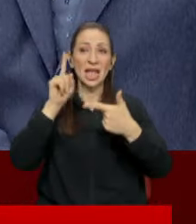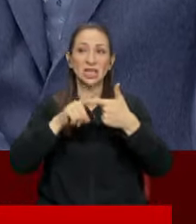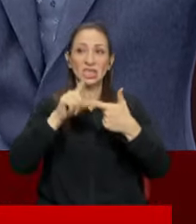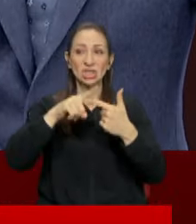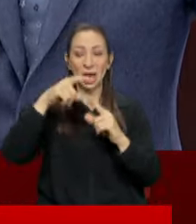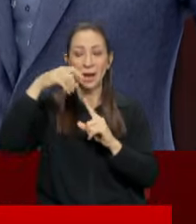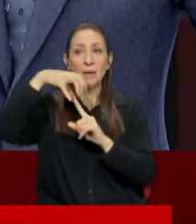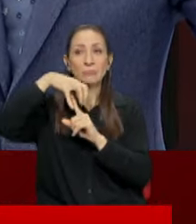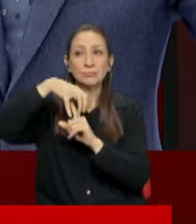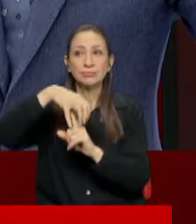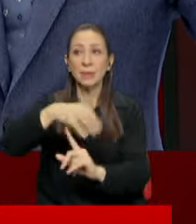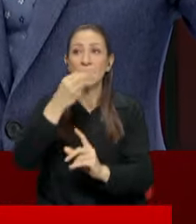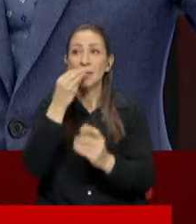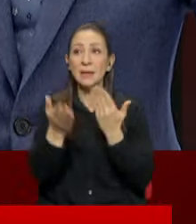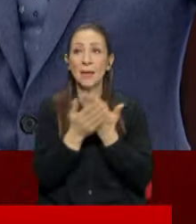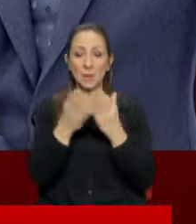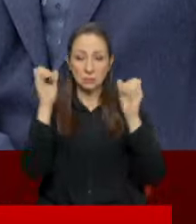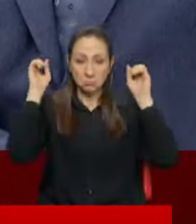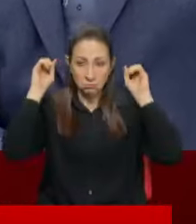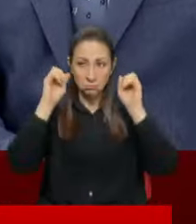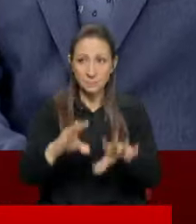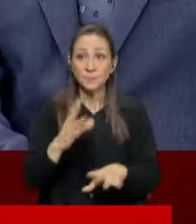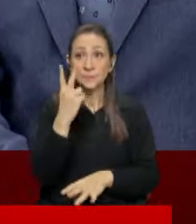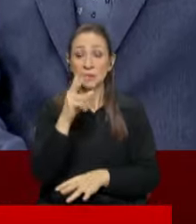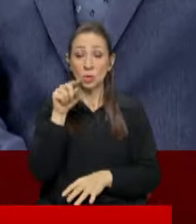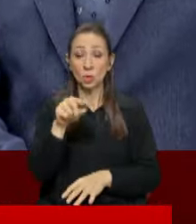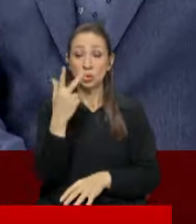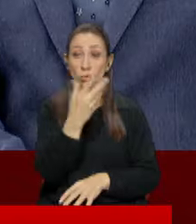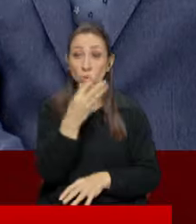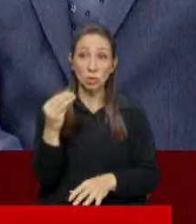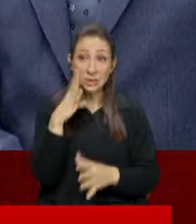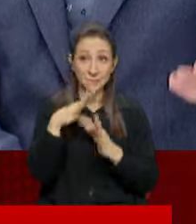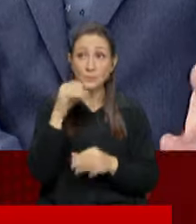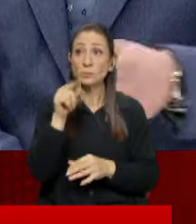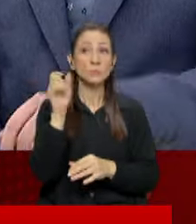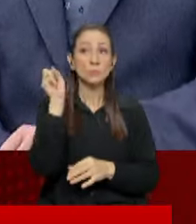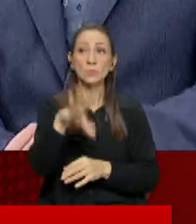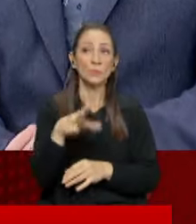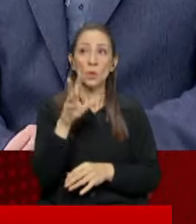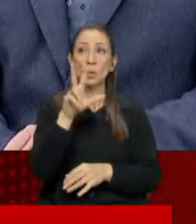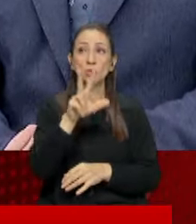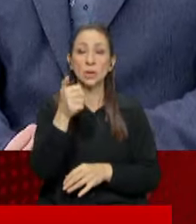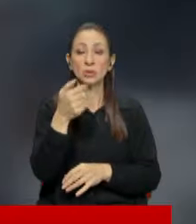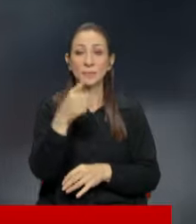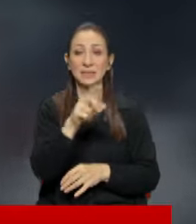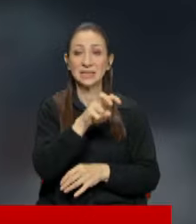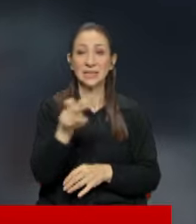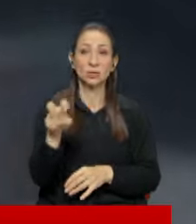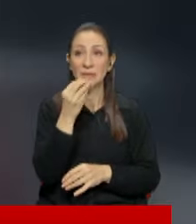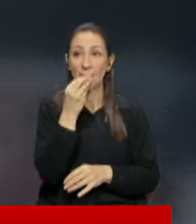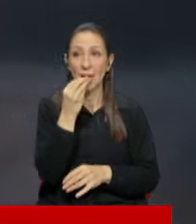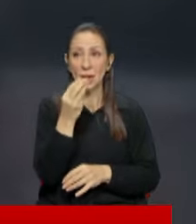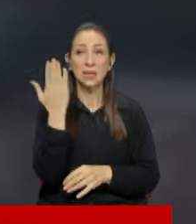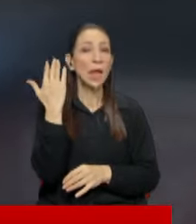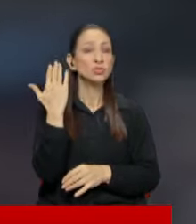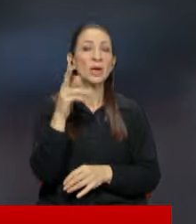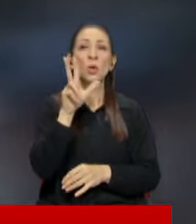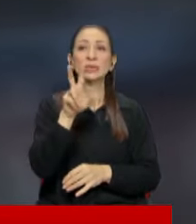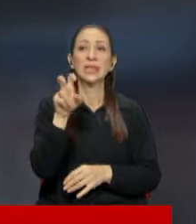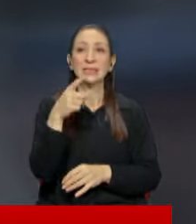kez Gazze'ye havadan yardımlar gönderdi. 2.3 milyon insan yaşıyor Gazze'de. Bu kez gönderilen 36.800 yemek. Daha önce de